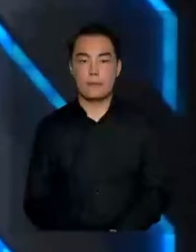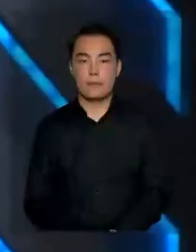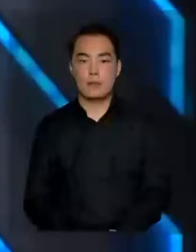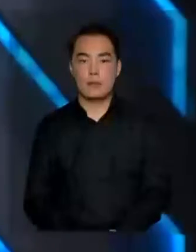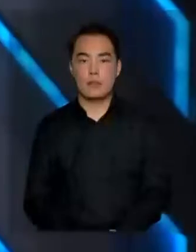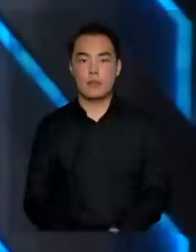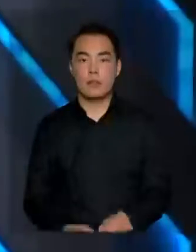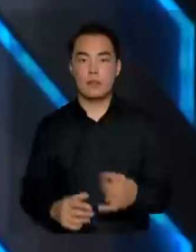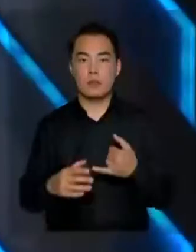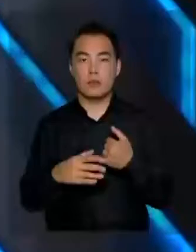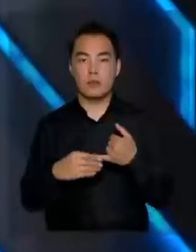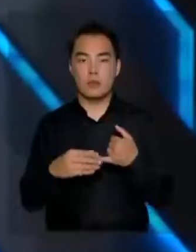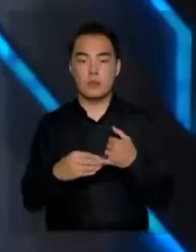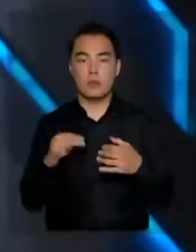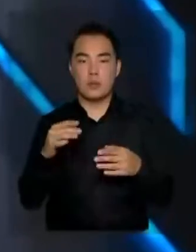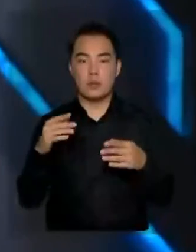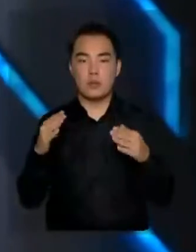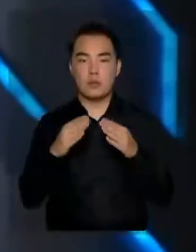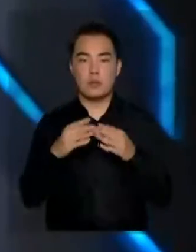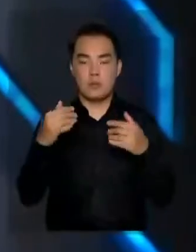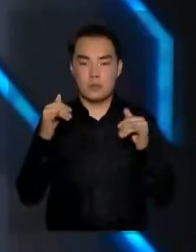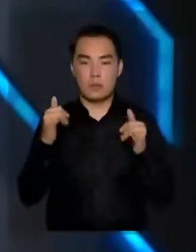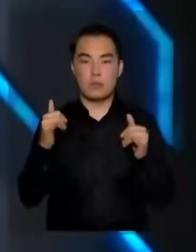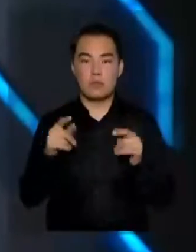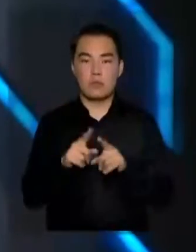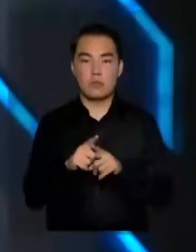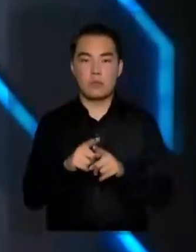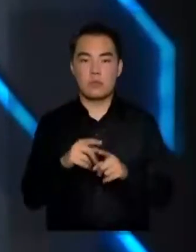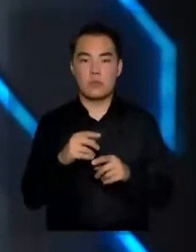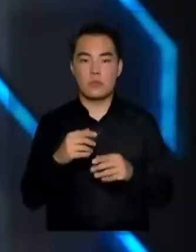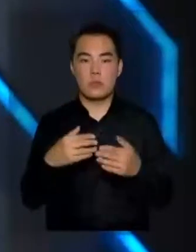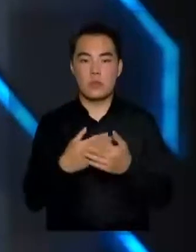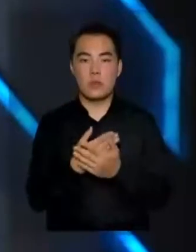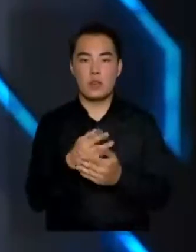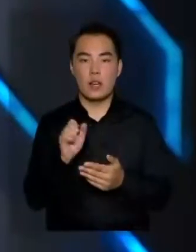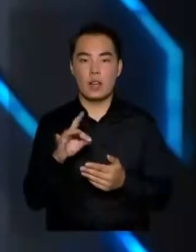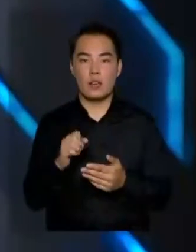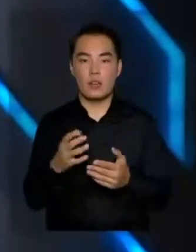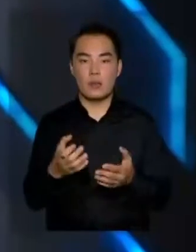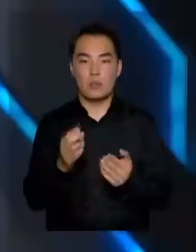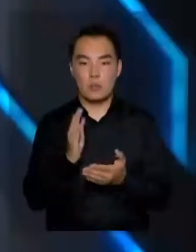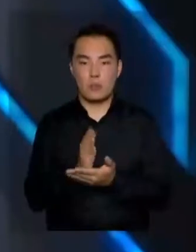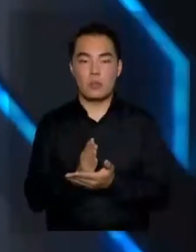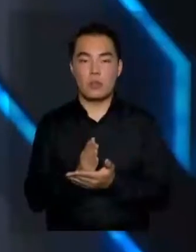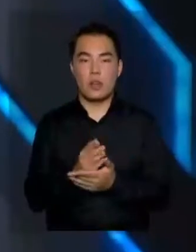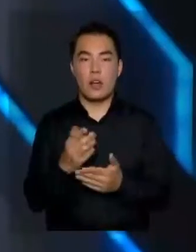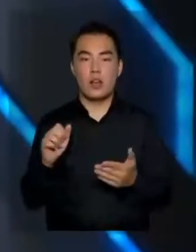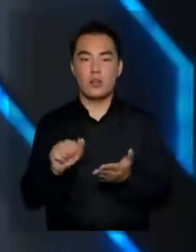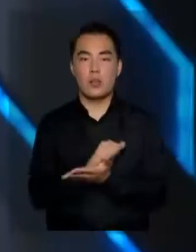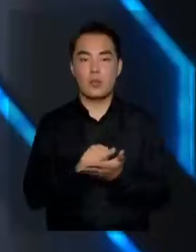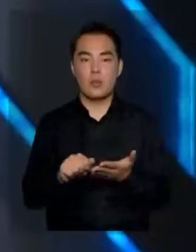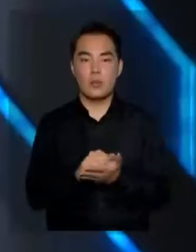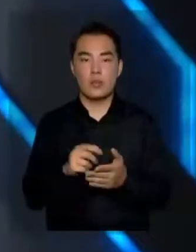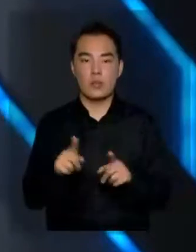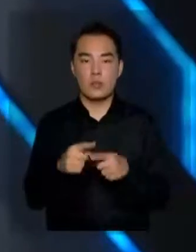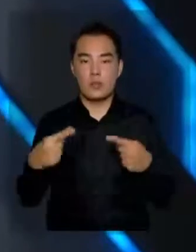Жер мен жылжымайтын мүлік кадастрының жалпыға жария картасы пайда болады. Ал оларға берілетін құжаттар қазіргідей